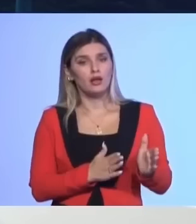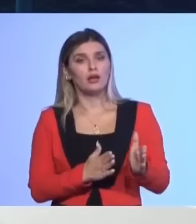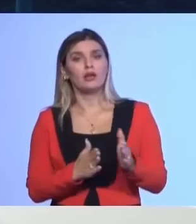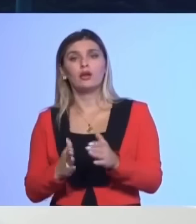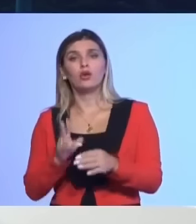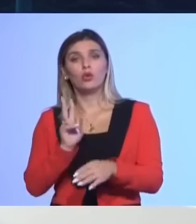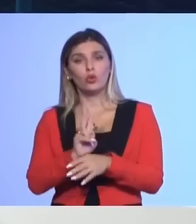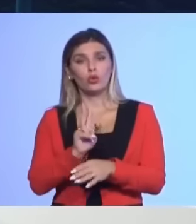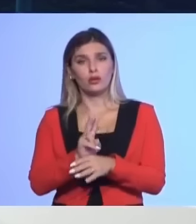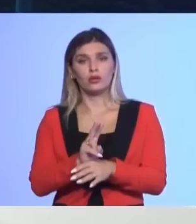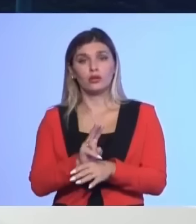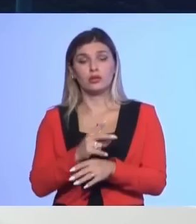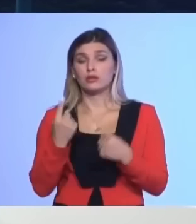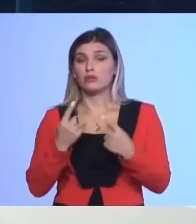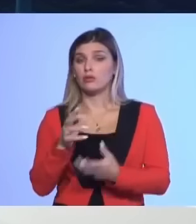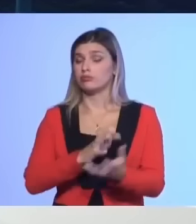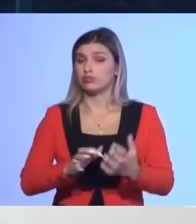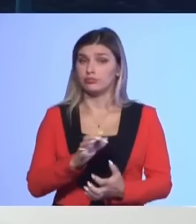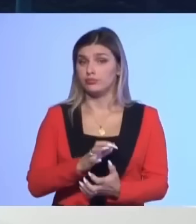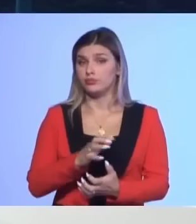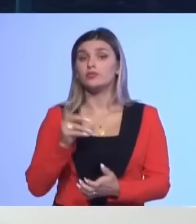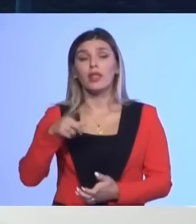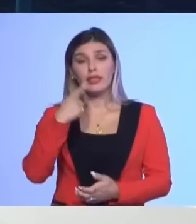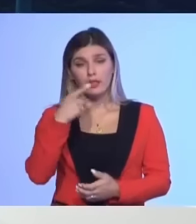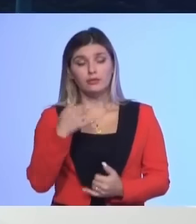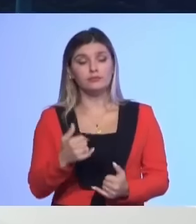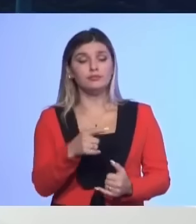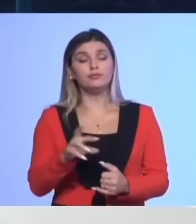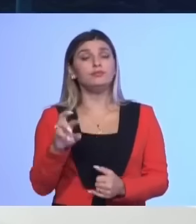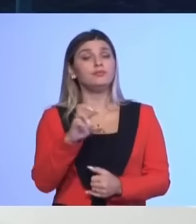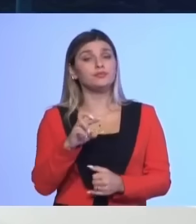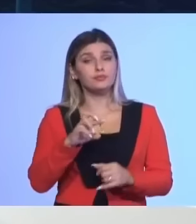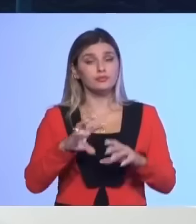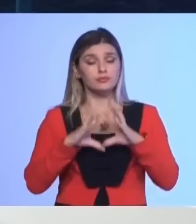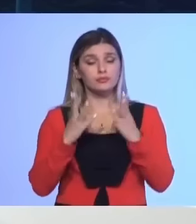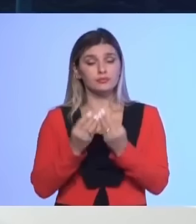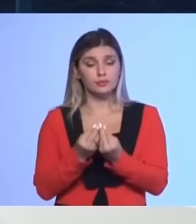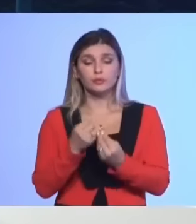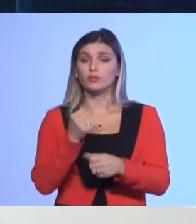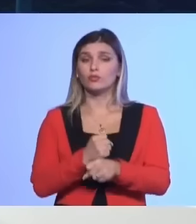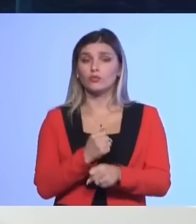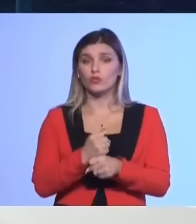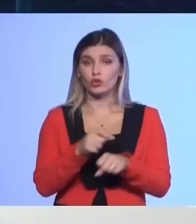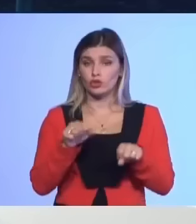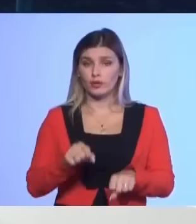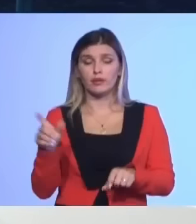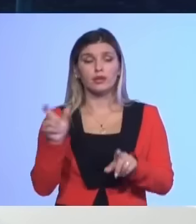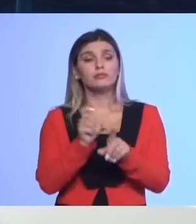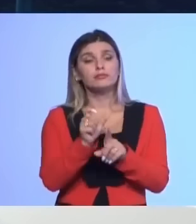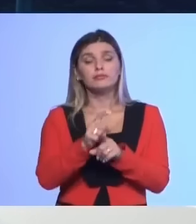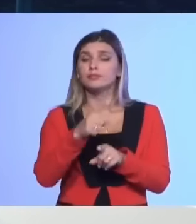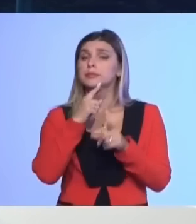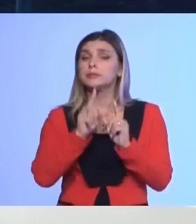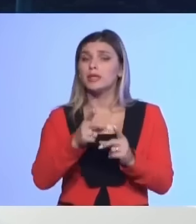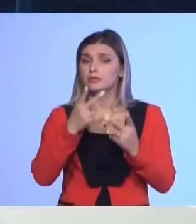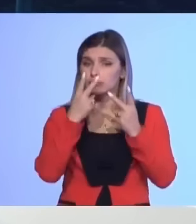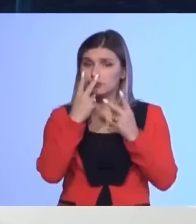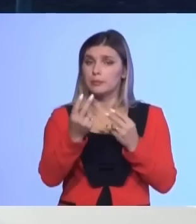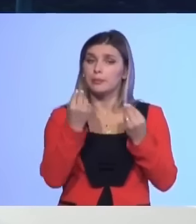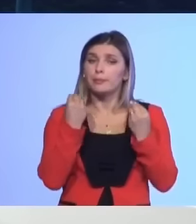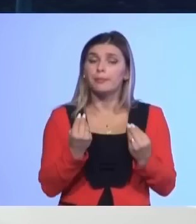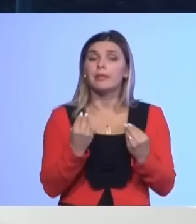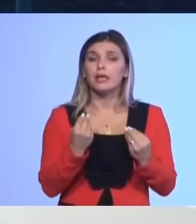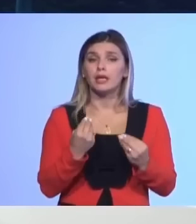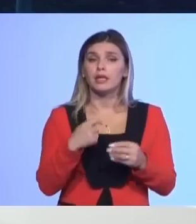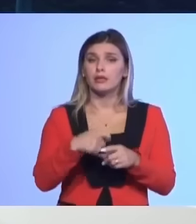tensionim dhe përshkallëzim. Stano tha se Bashkimi Evropian i bën thirrje qeverisë së Kosovës që të rishqyrtojë vendimin dhe të gjejë një zgjidhje